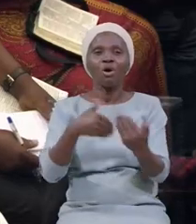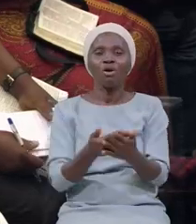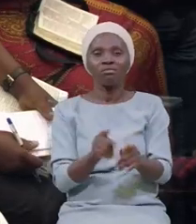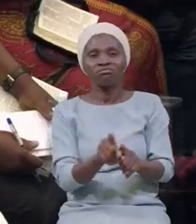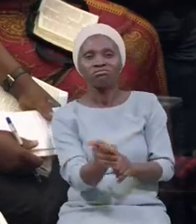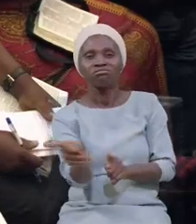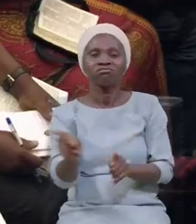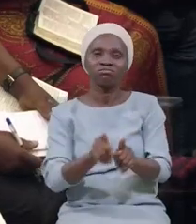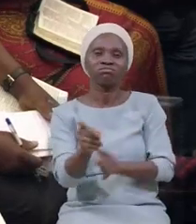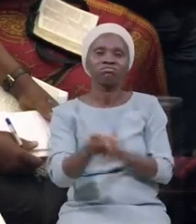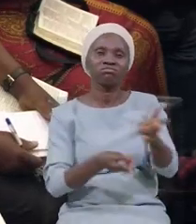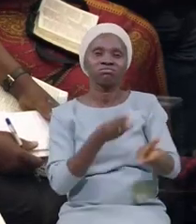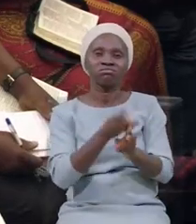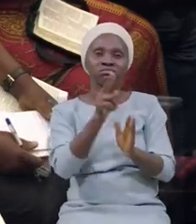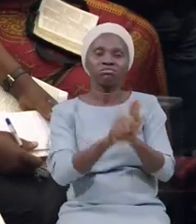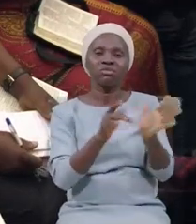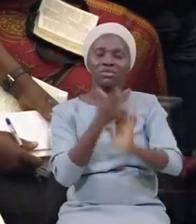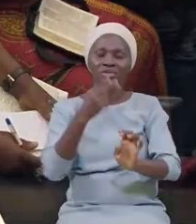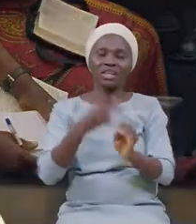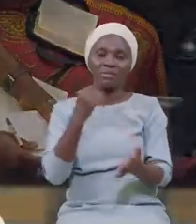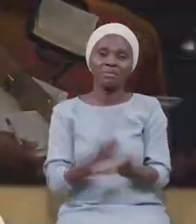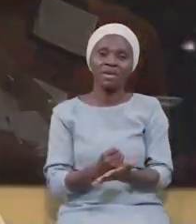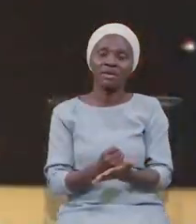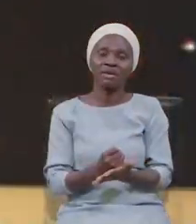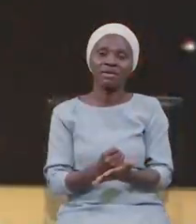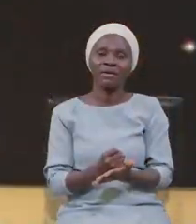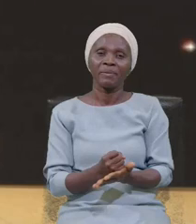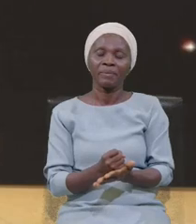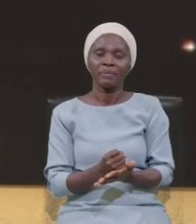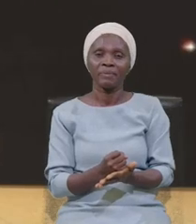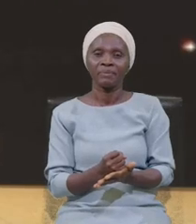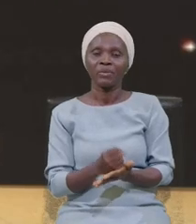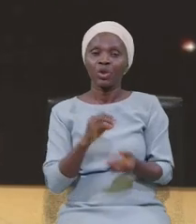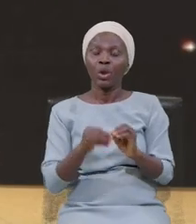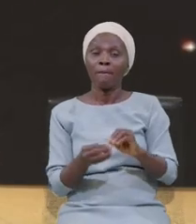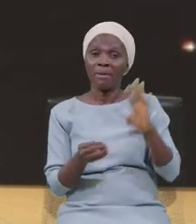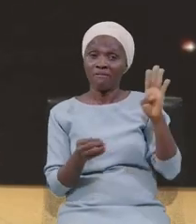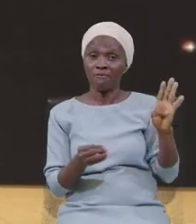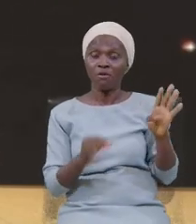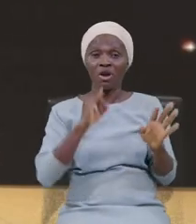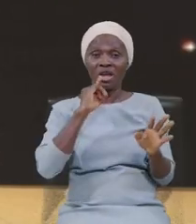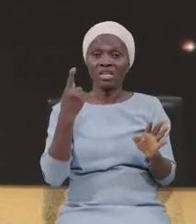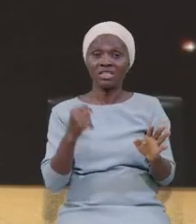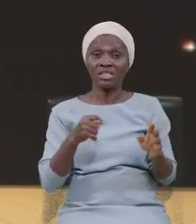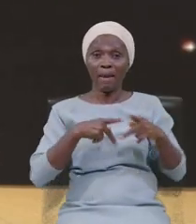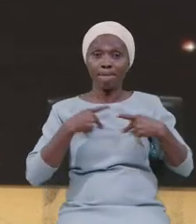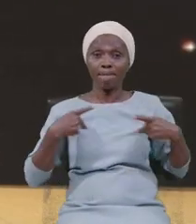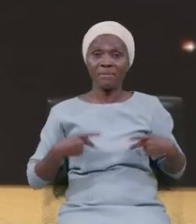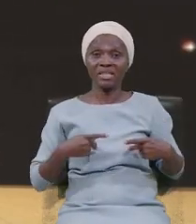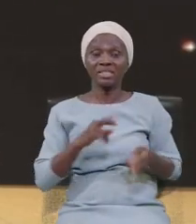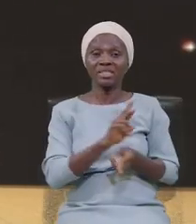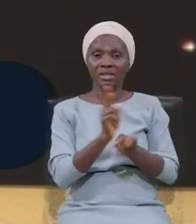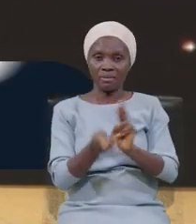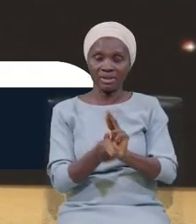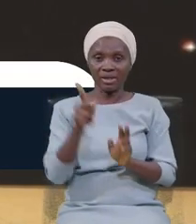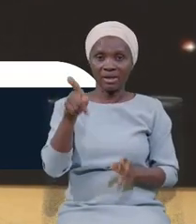Jésus. Et la repentance des grands, et 4, c'est la repentance du